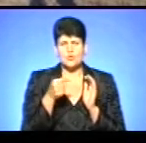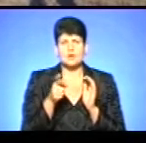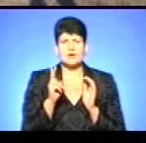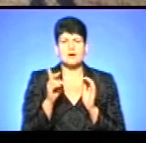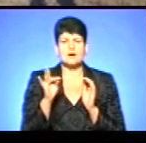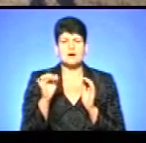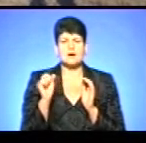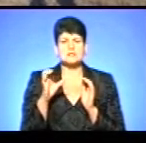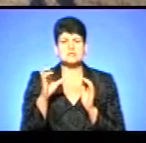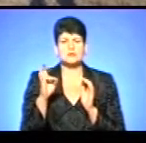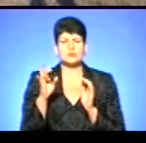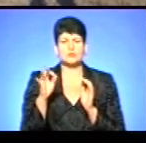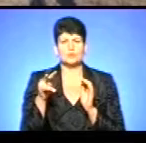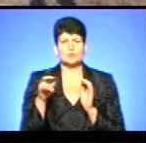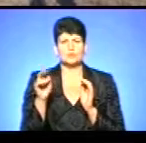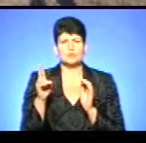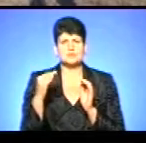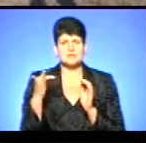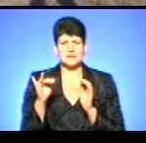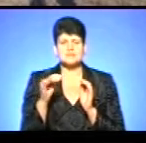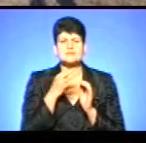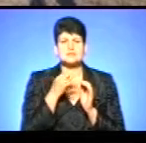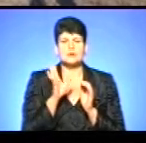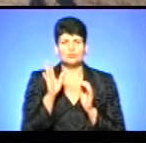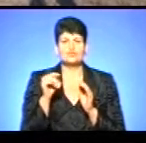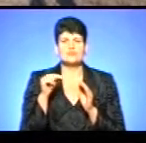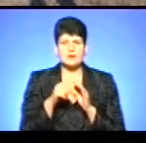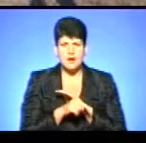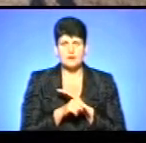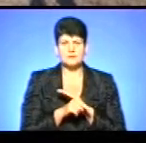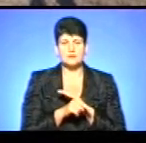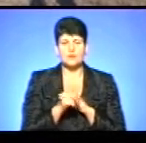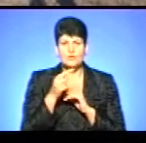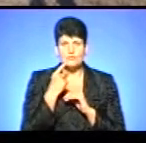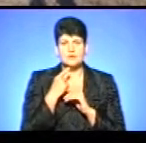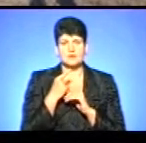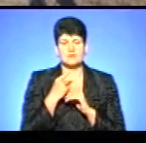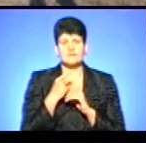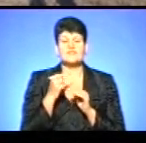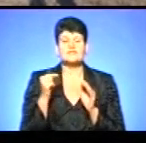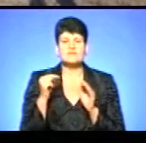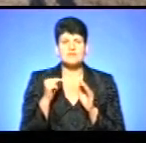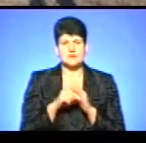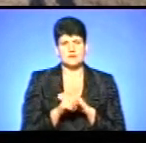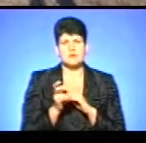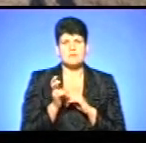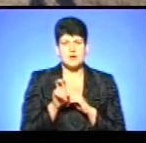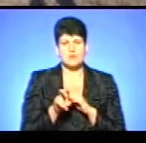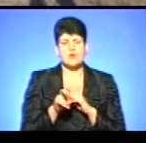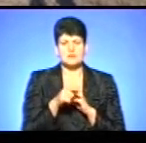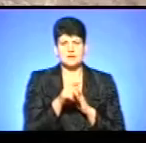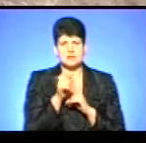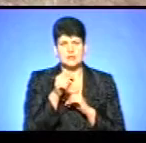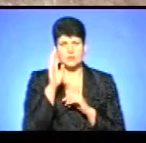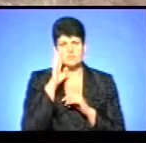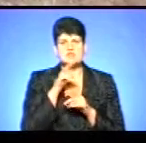сказав, буду тікати. Так смерть і так смерть. І втік. Він ще приходив до могили. А тих хлопців